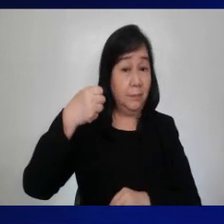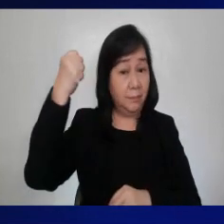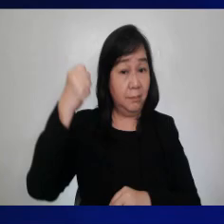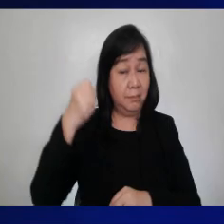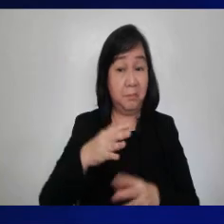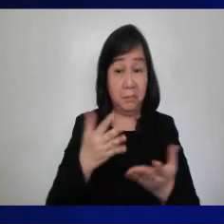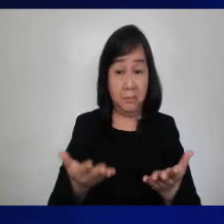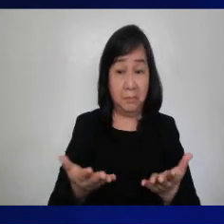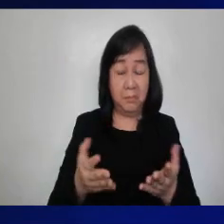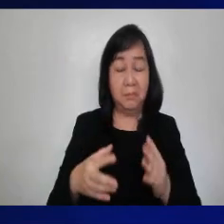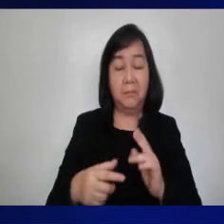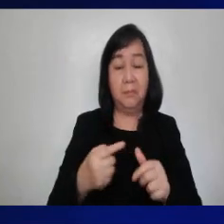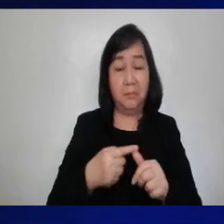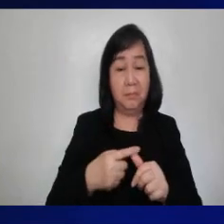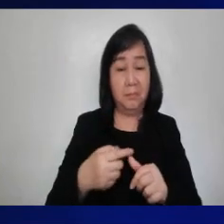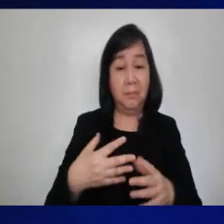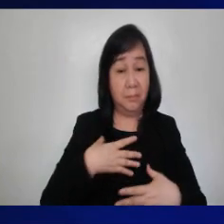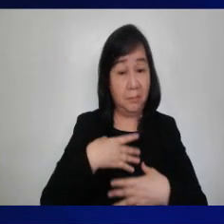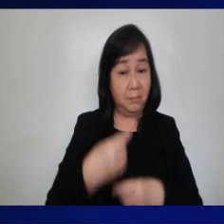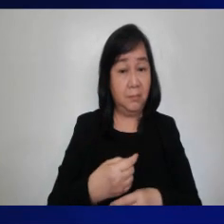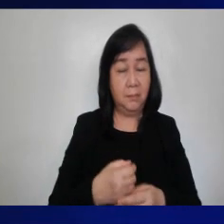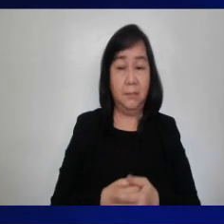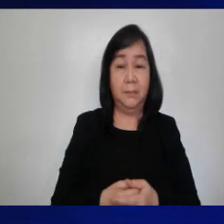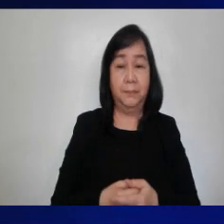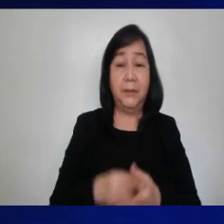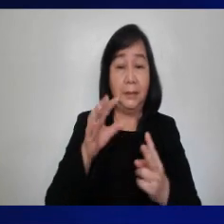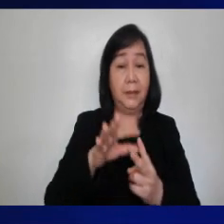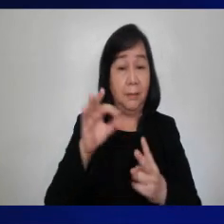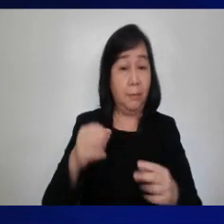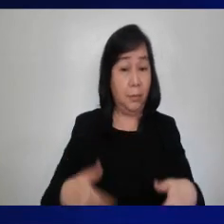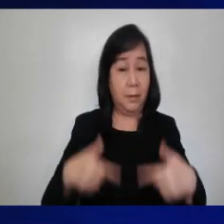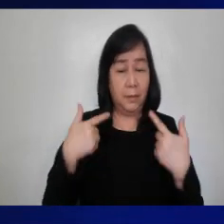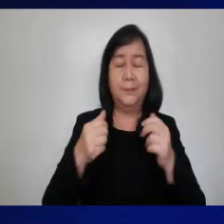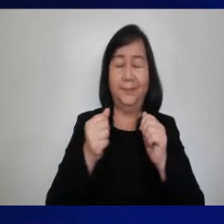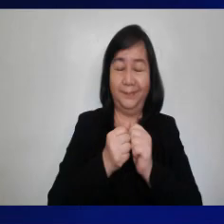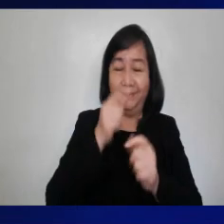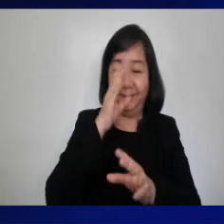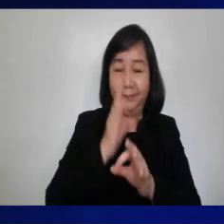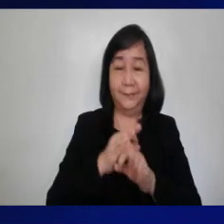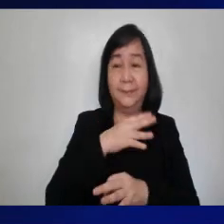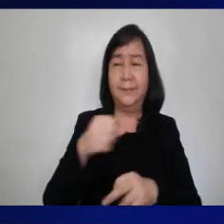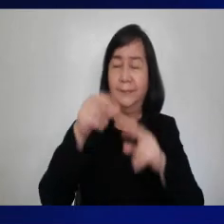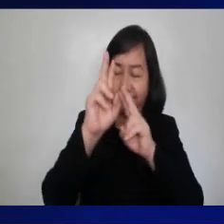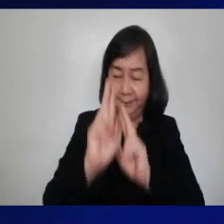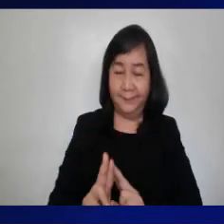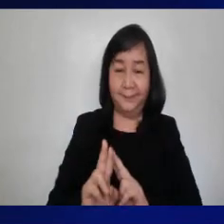Judas? Inuuna ang sariling kapakanan. Piliin po nating mamuhay ng may katapatan at